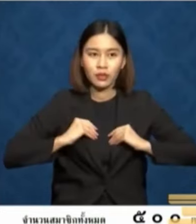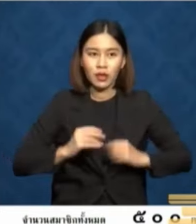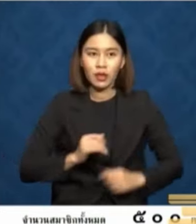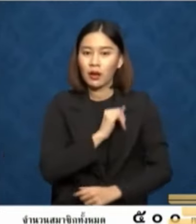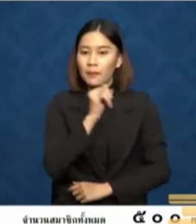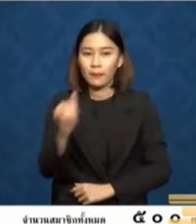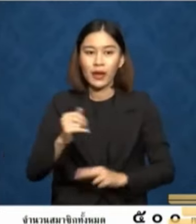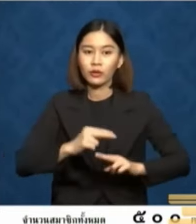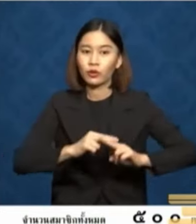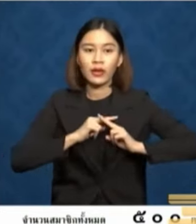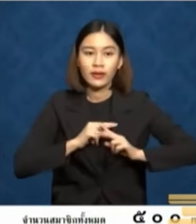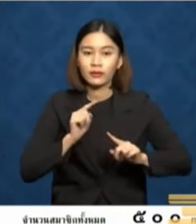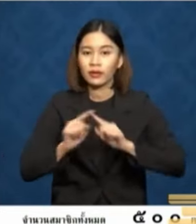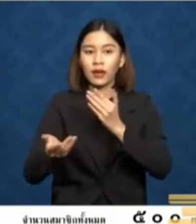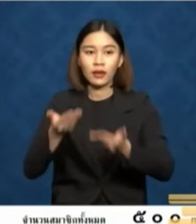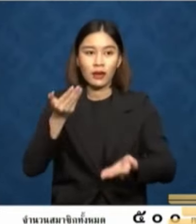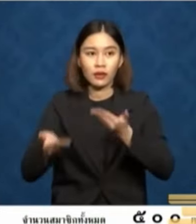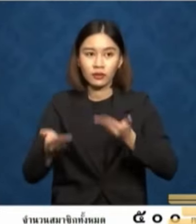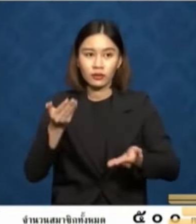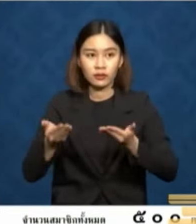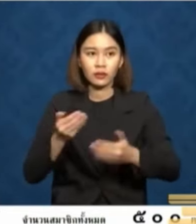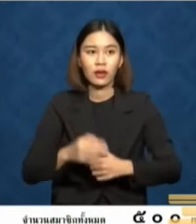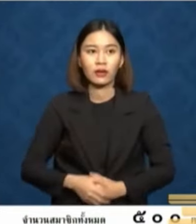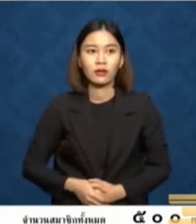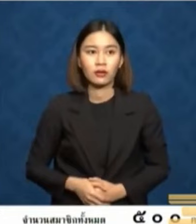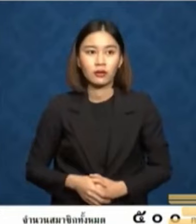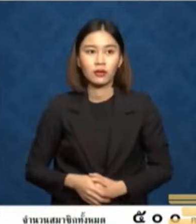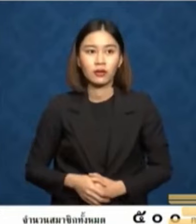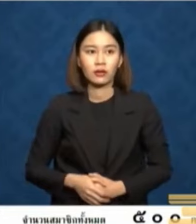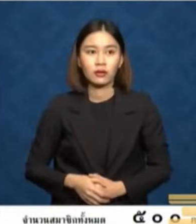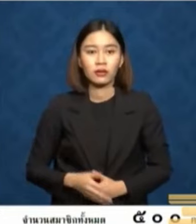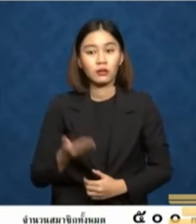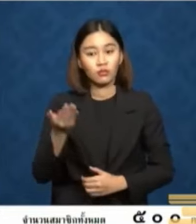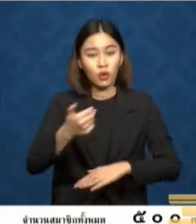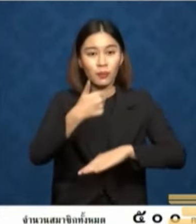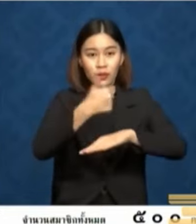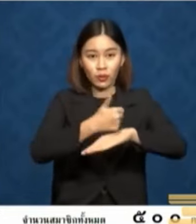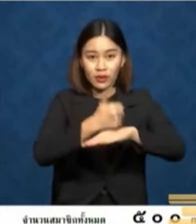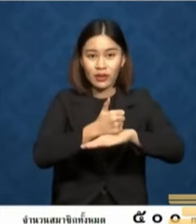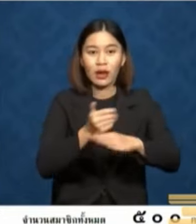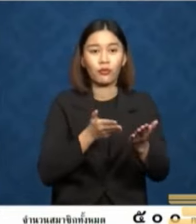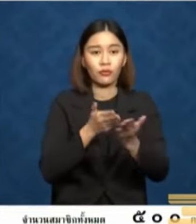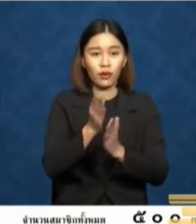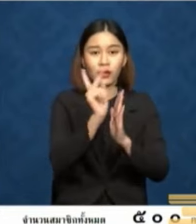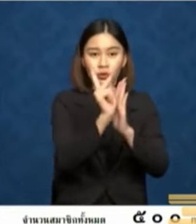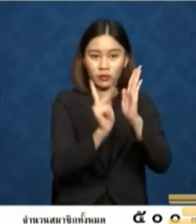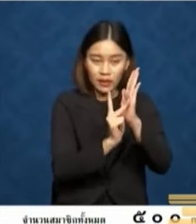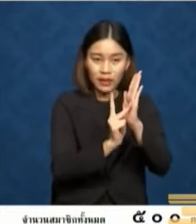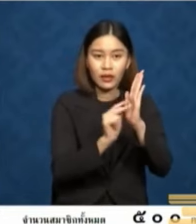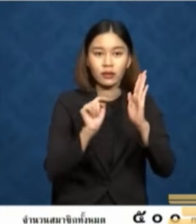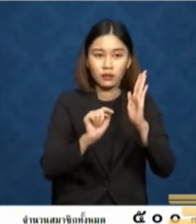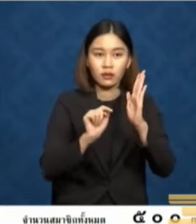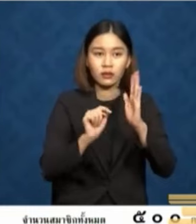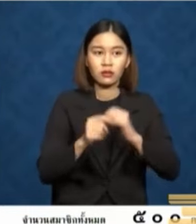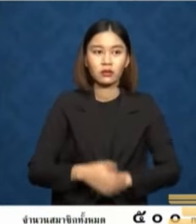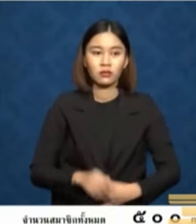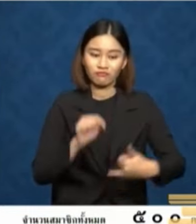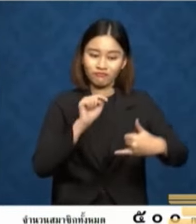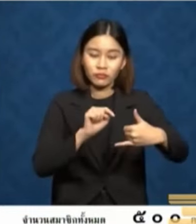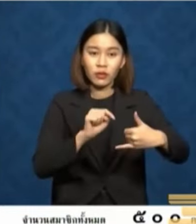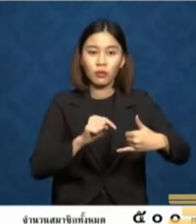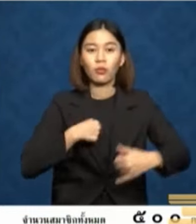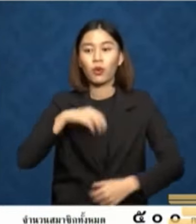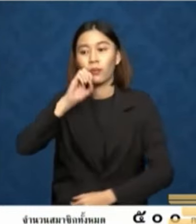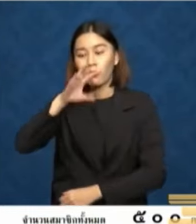ฐานะส่วนตัวหรืออะไรก็แล้วแต่สลัดไม่ออกคือท่านเป็นประมุขของฝ่ายนิติบัญญัติผมบอกท่าน